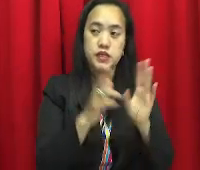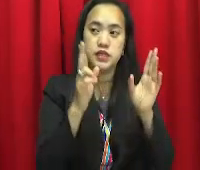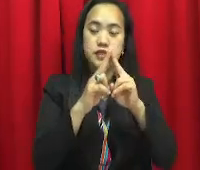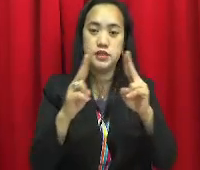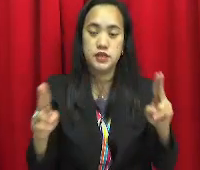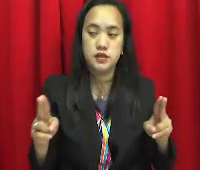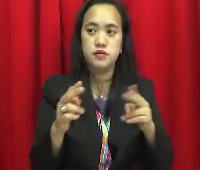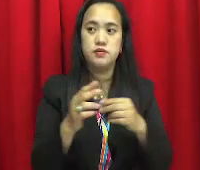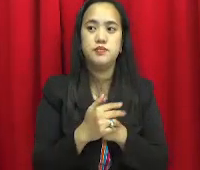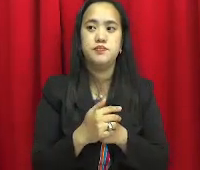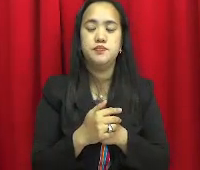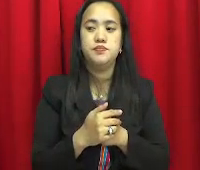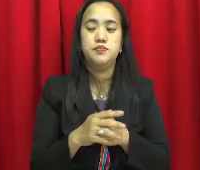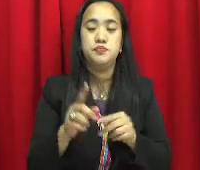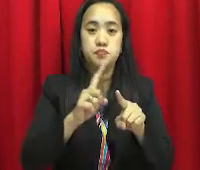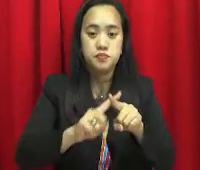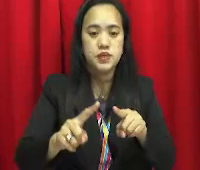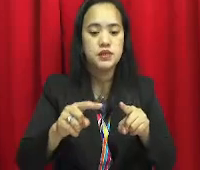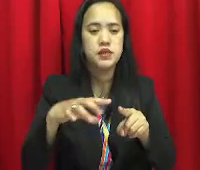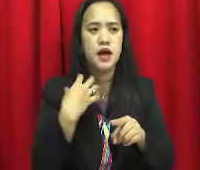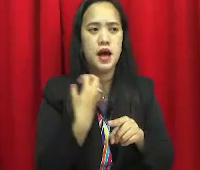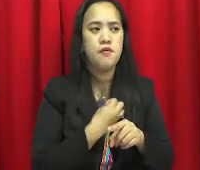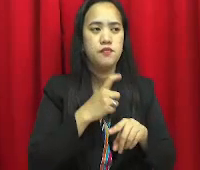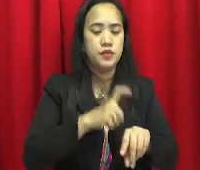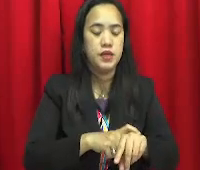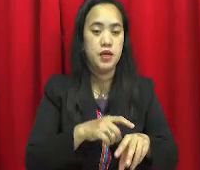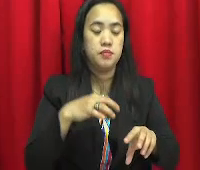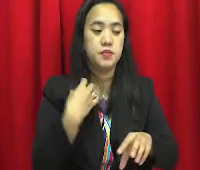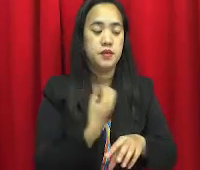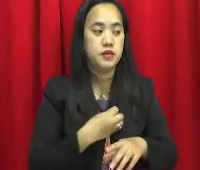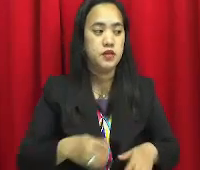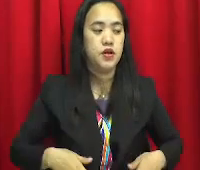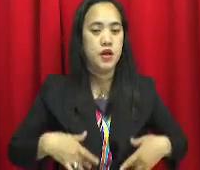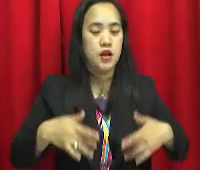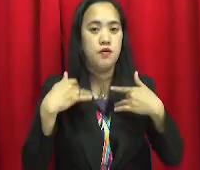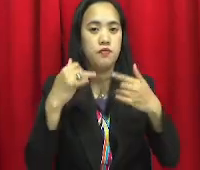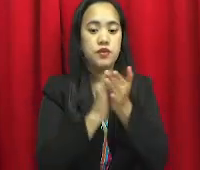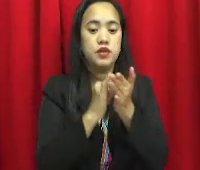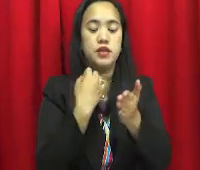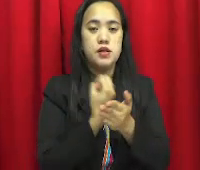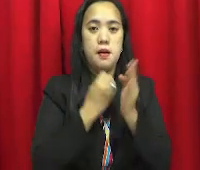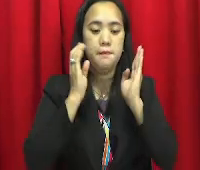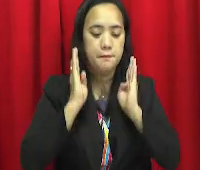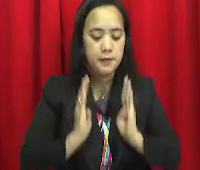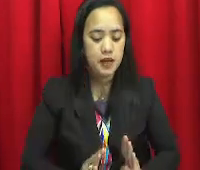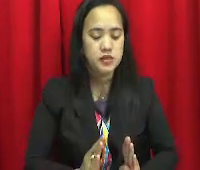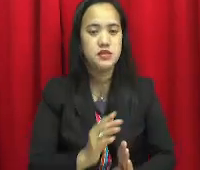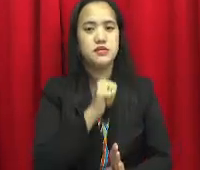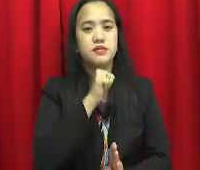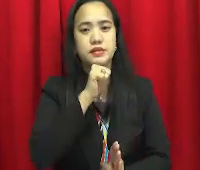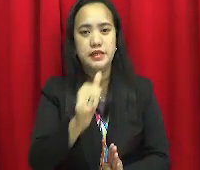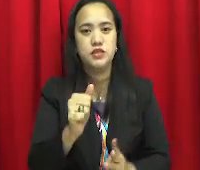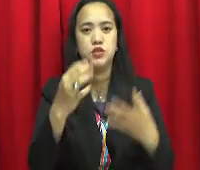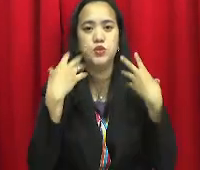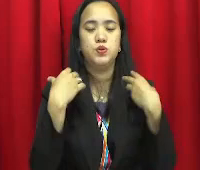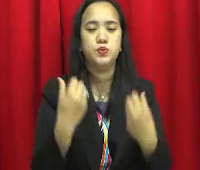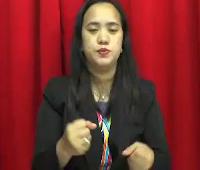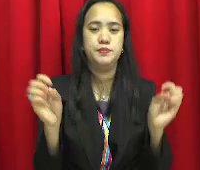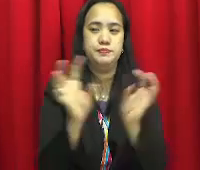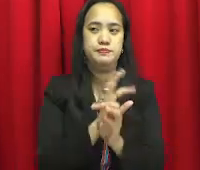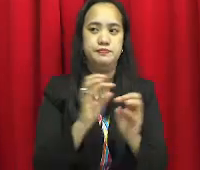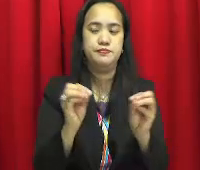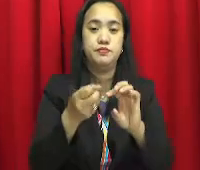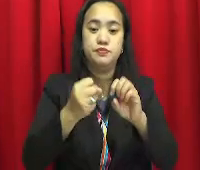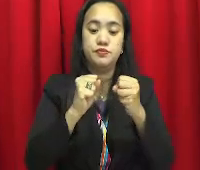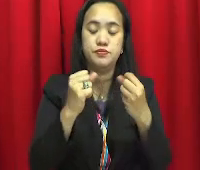hindi lagi yung malakas. Darating yes. at darating ang panahon na bibigay din yan. Mm-mm. Ayun, binigyan ako ng Panginoon